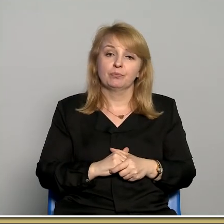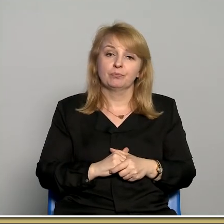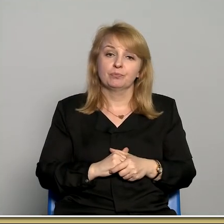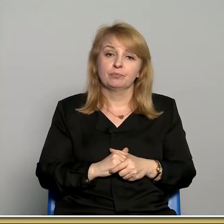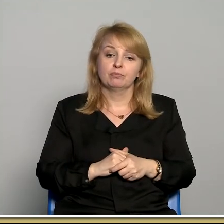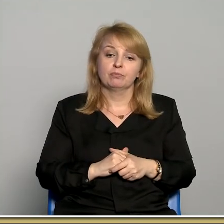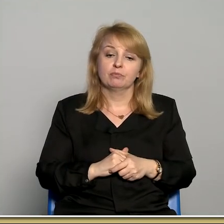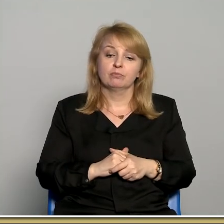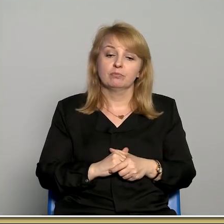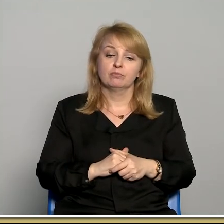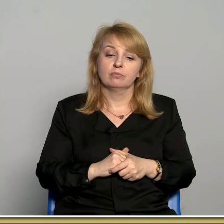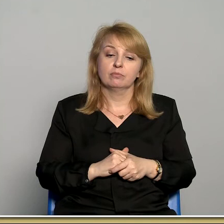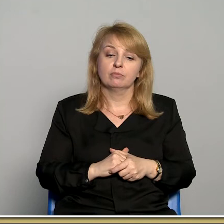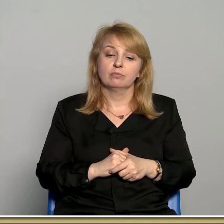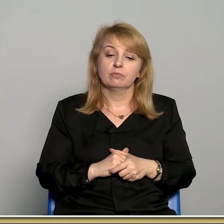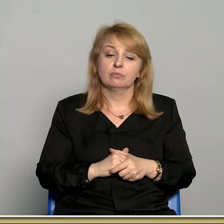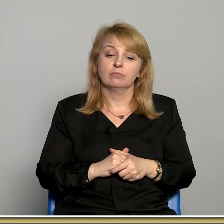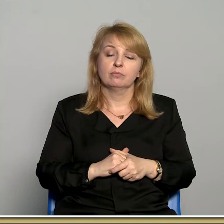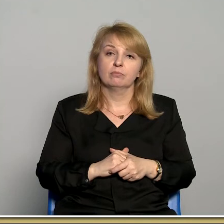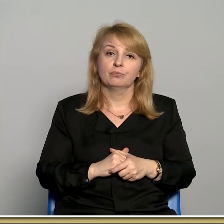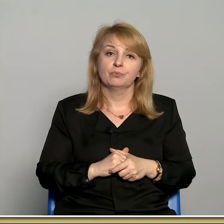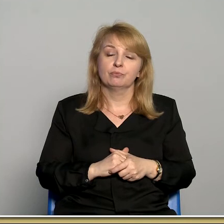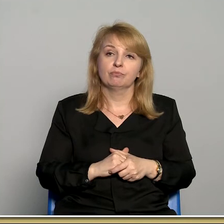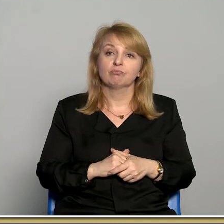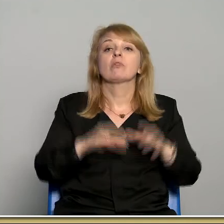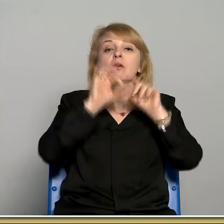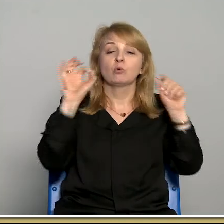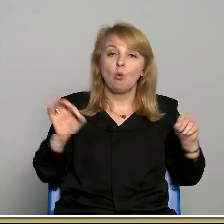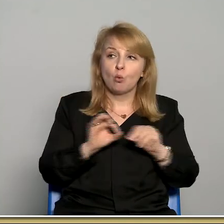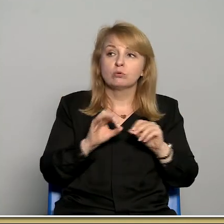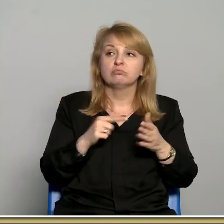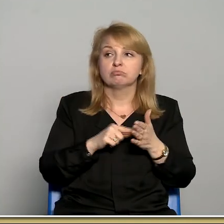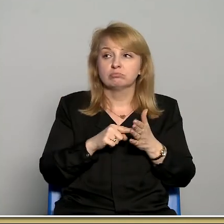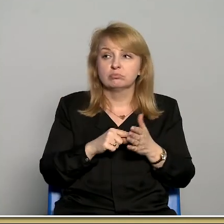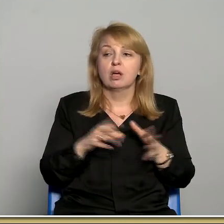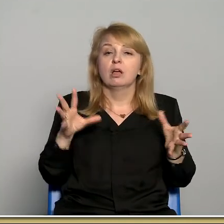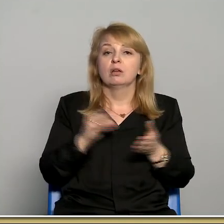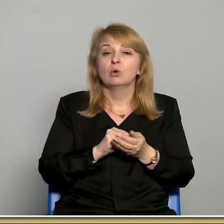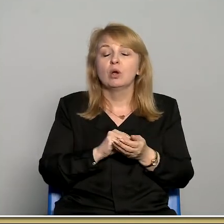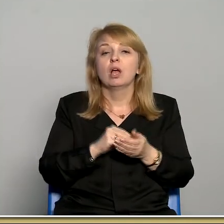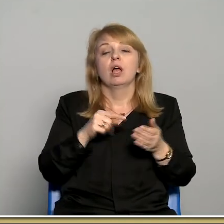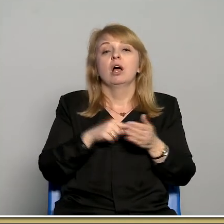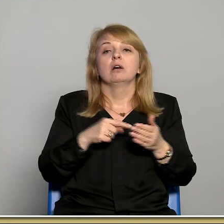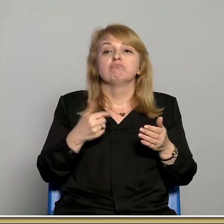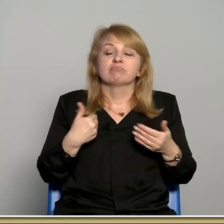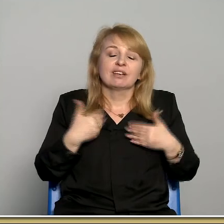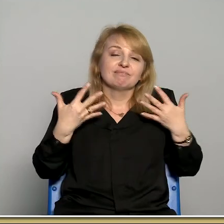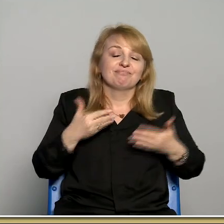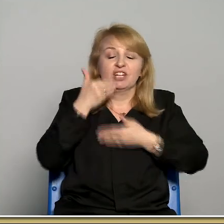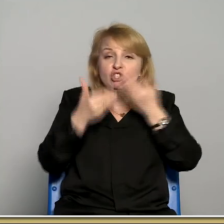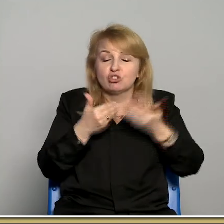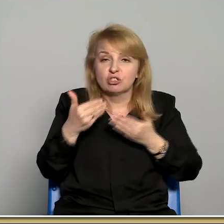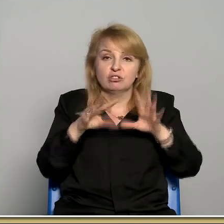Proszę Państwa, podsumowując, chciałoby się życzyć nam wszystkim,